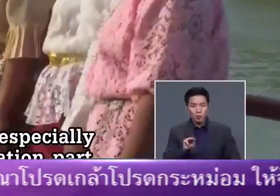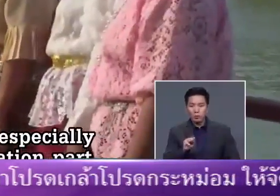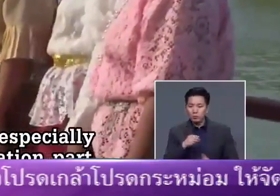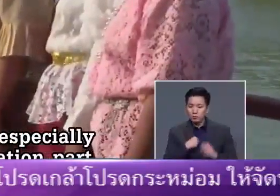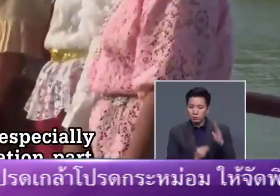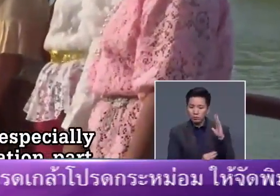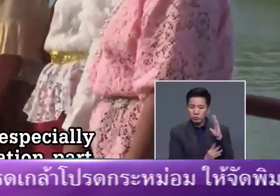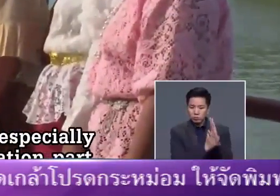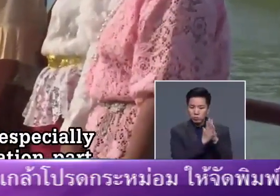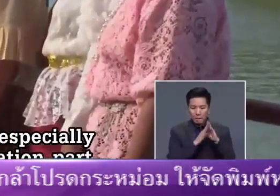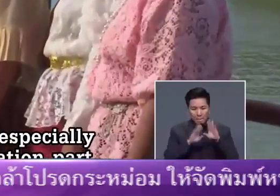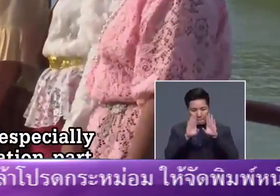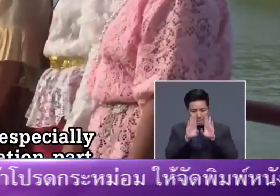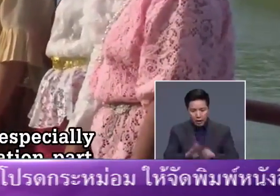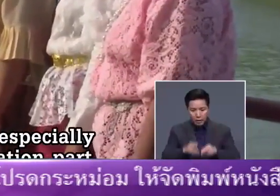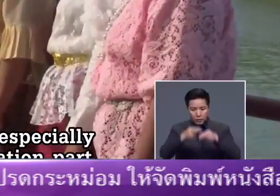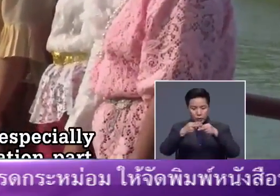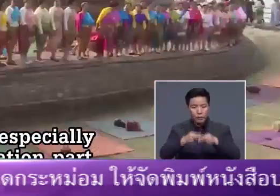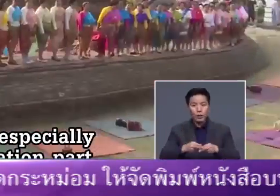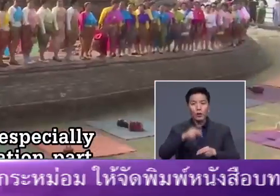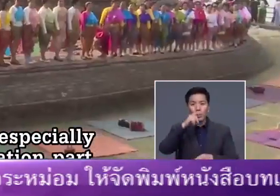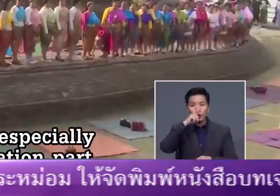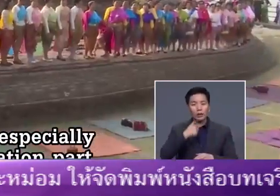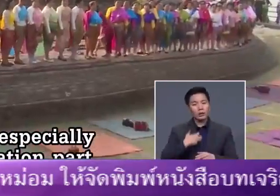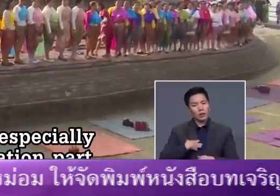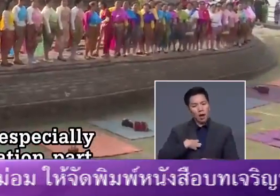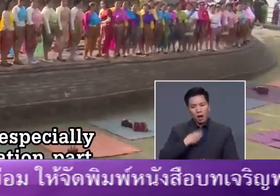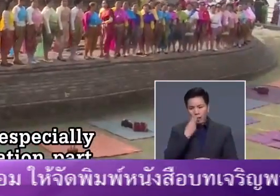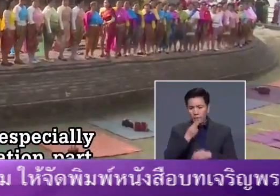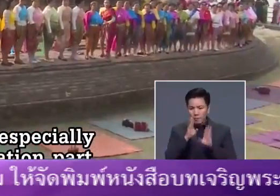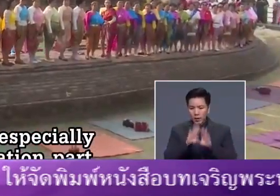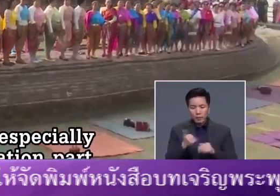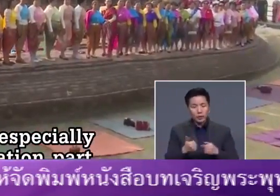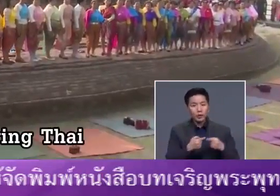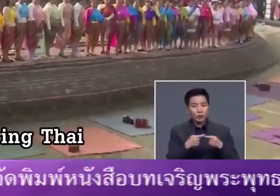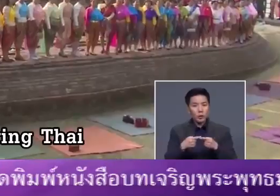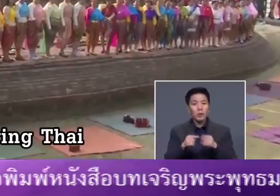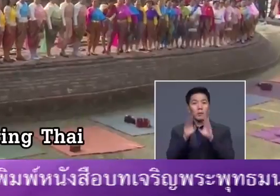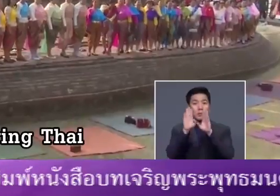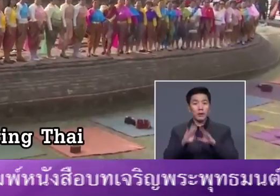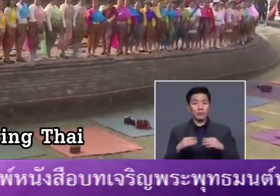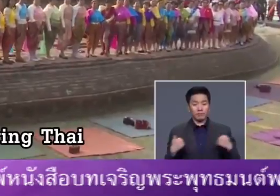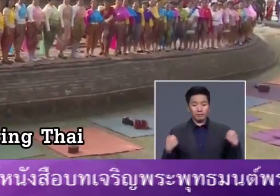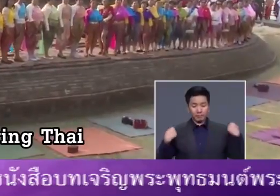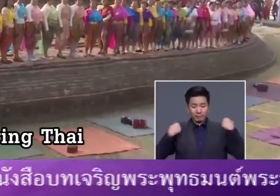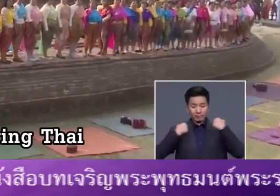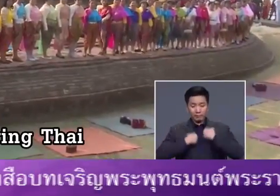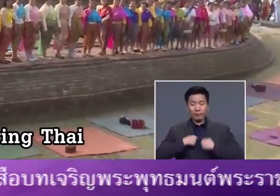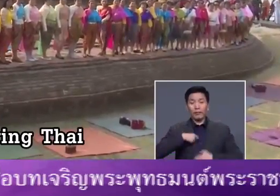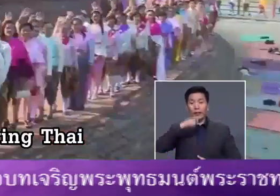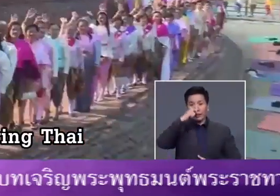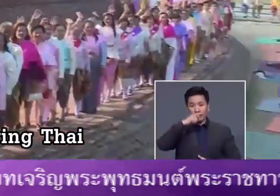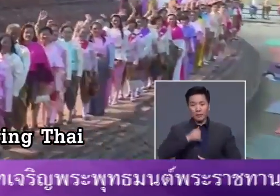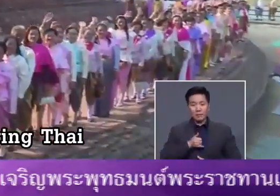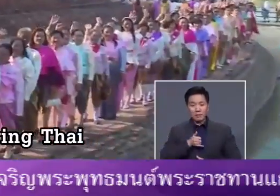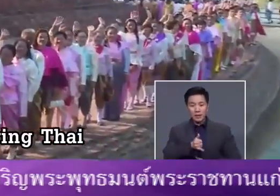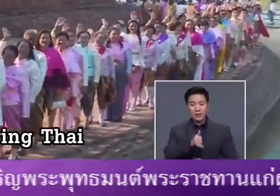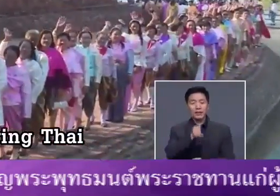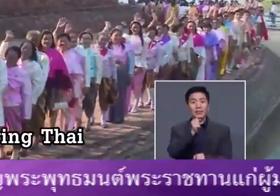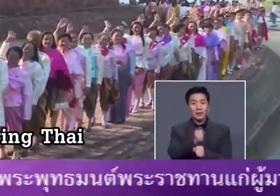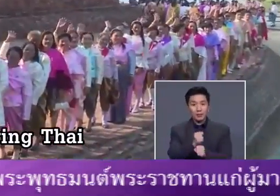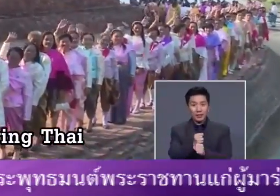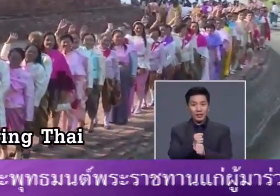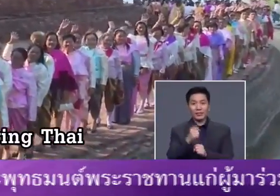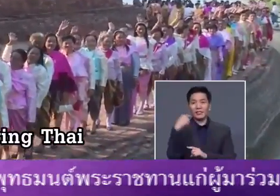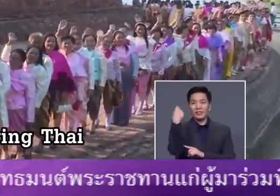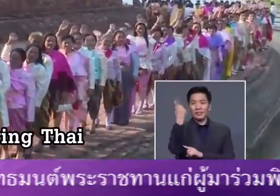ยการแต่งกายแบบไทยๆไปทำงานก็ดีหรือเพื่อการท่องเที่ยวก็ดีล้วนเป็นสิ่งที่น่าชื่นชมนะครับก็อย่าให้เดือดร้อนบางกิจกรรม